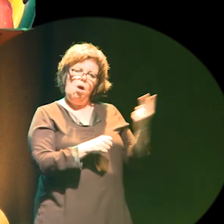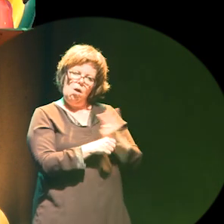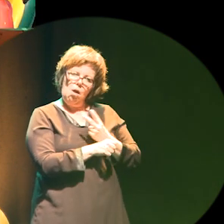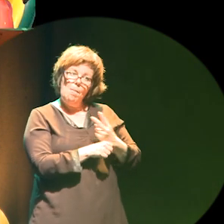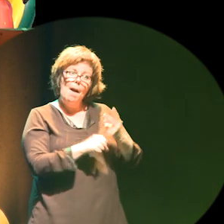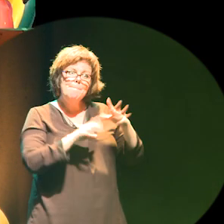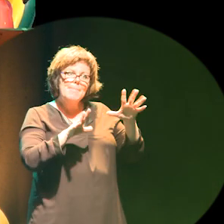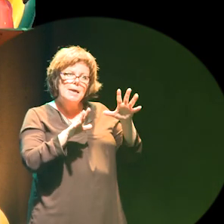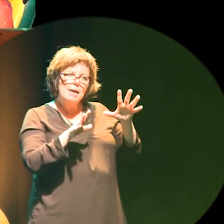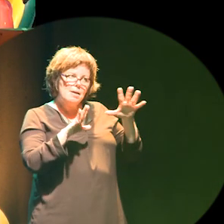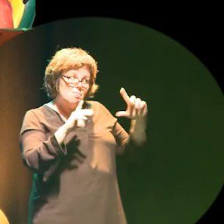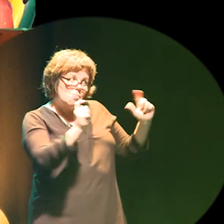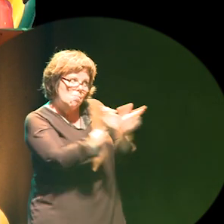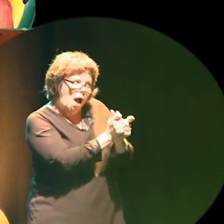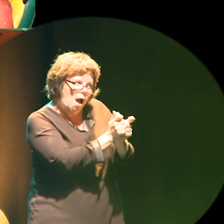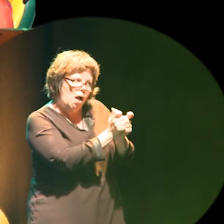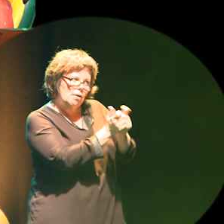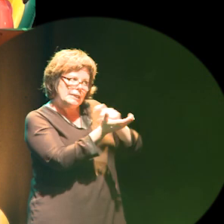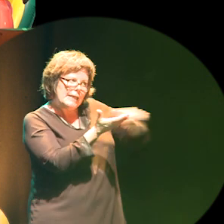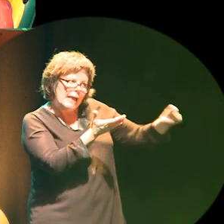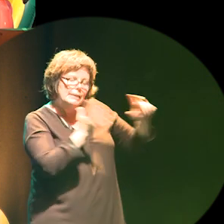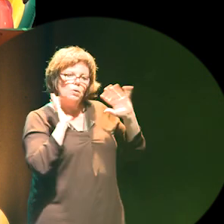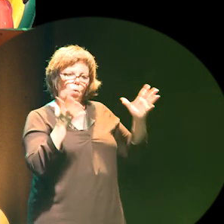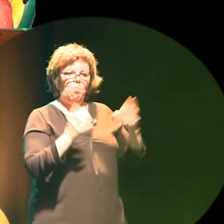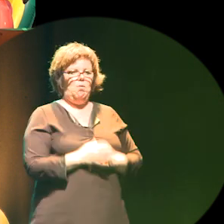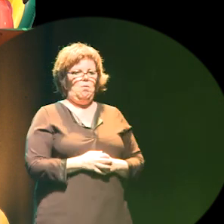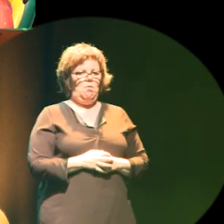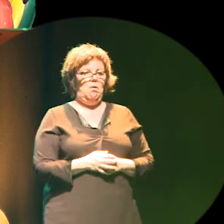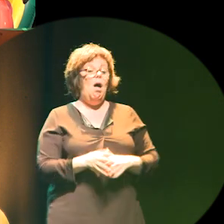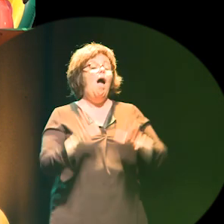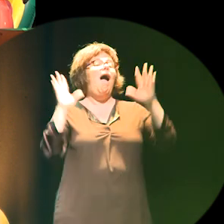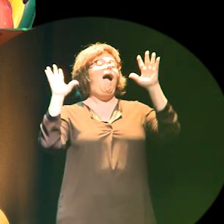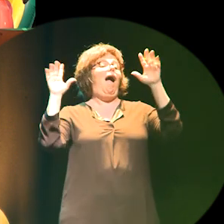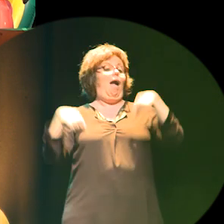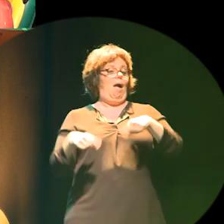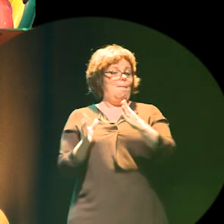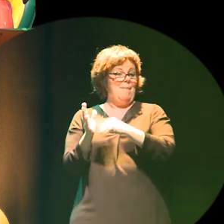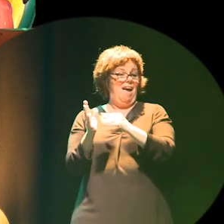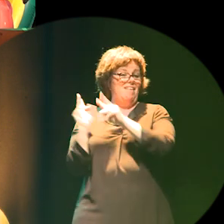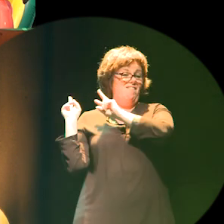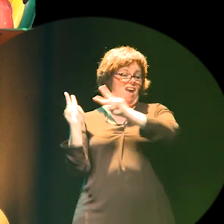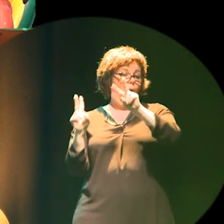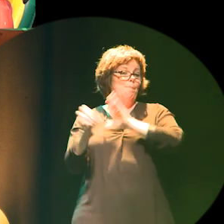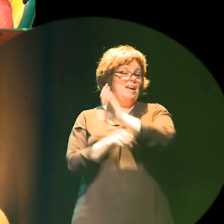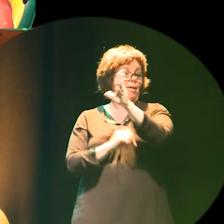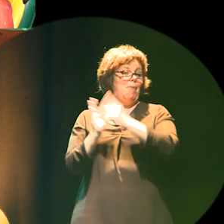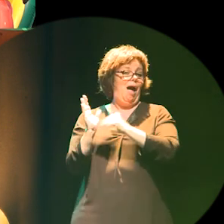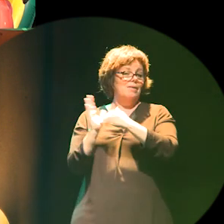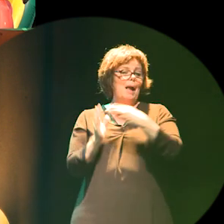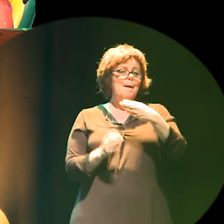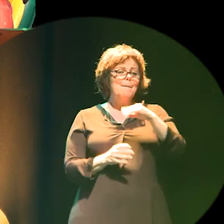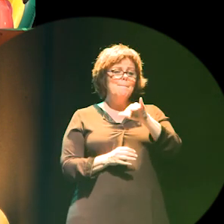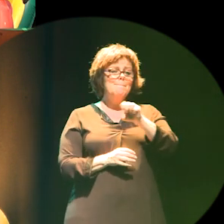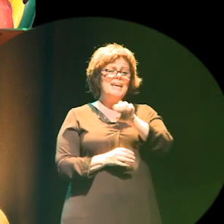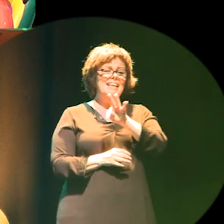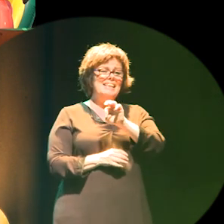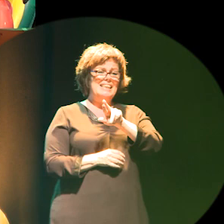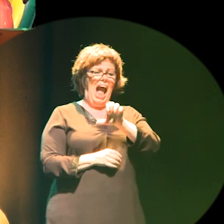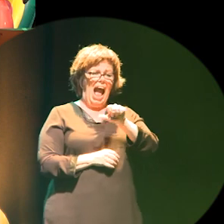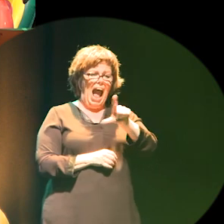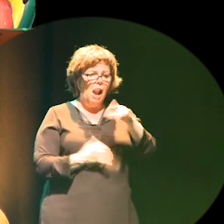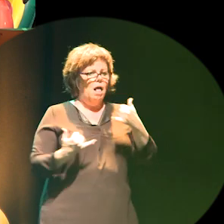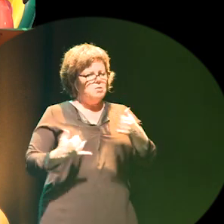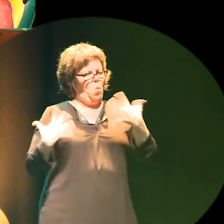difficile à observer. Le Mistral, venons-en au Mistral. Il n'a rien à envier des pires tempêtes océaniques, des vents de